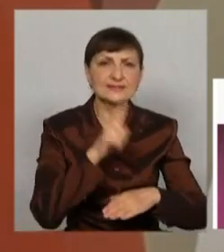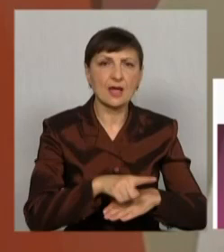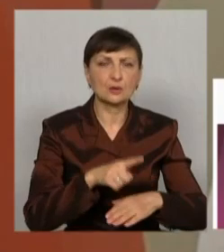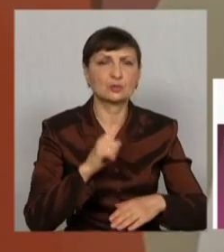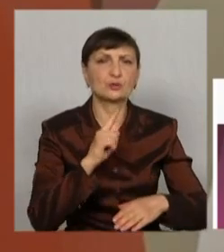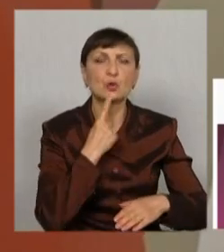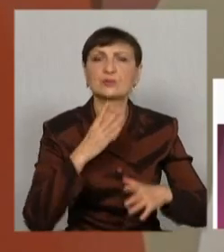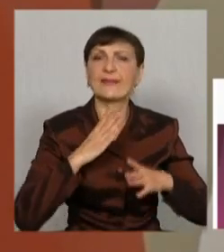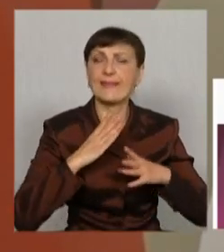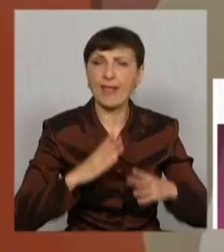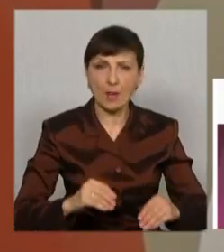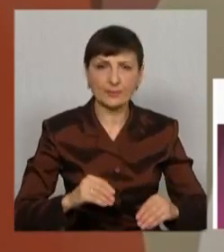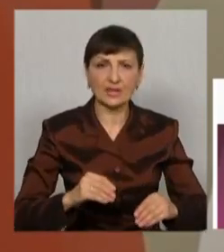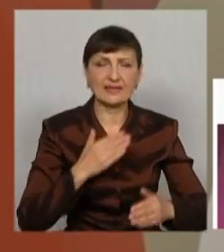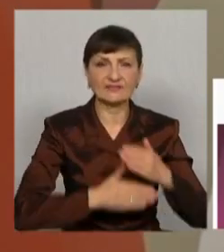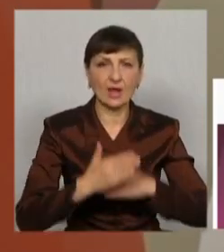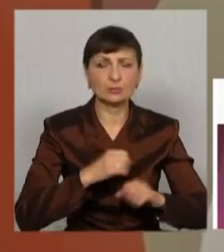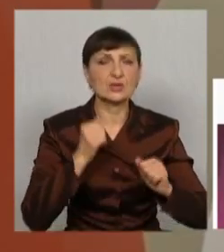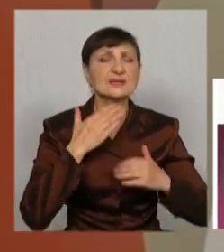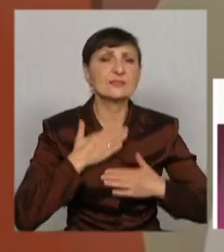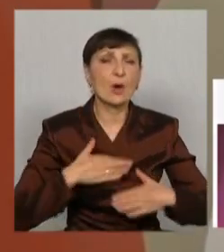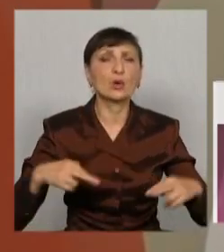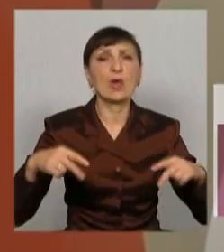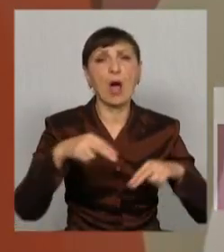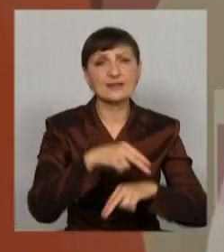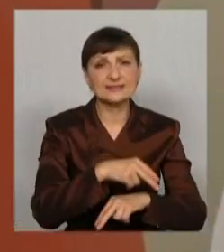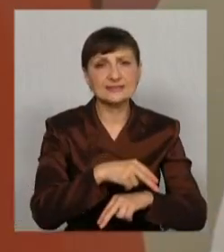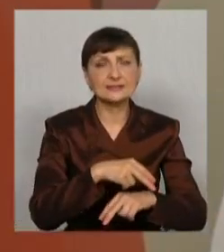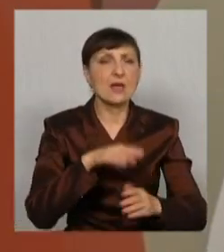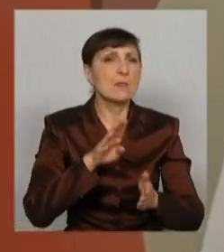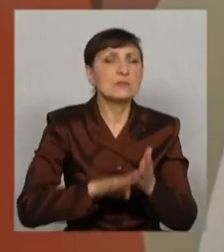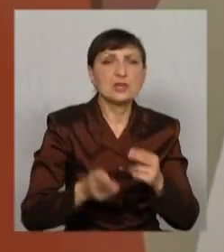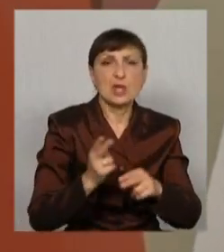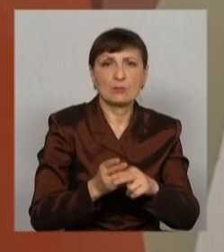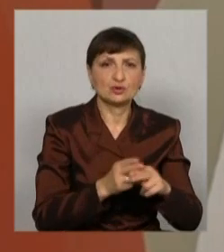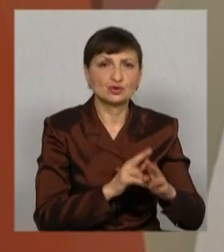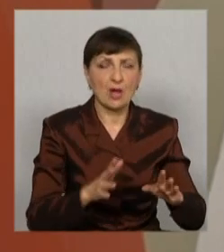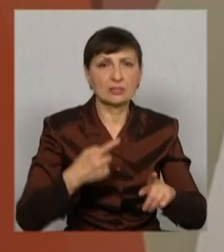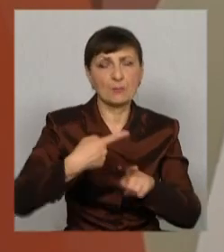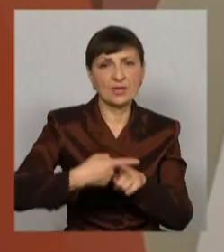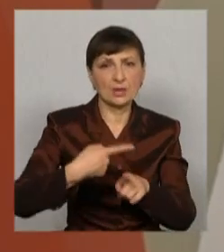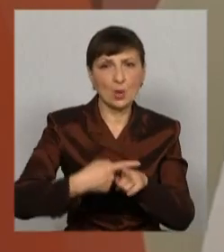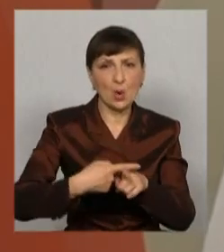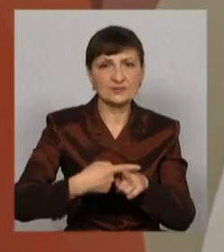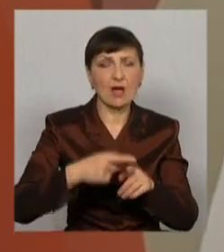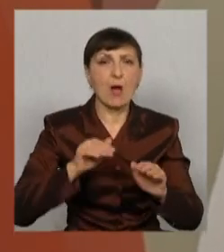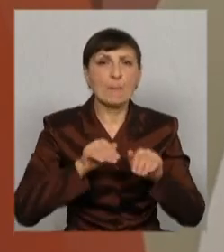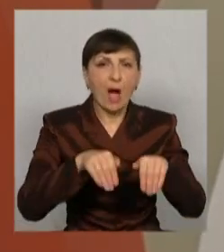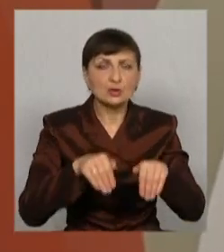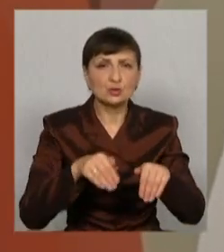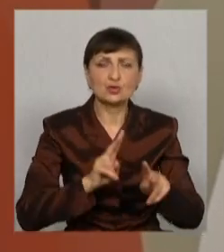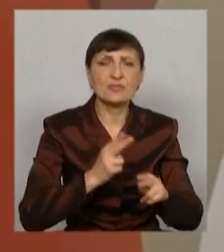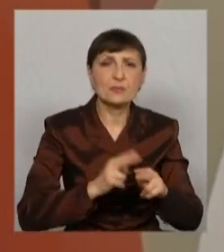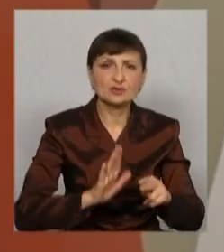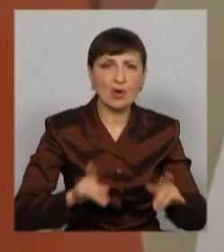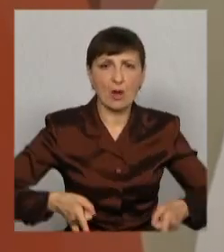это было все доступно, да, можно было спокойно ходить по нашим улицам без препятствий на перекрестках таких, как бордюры и все остальное.